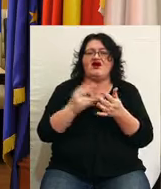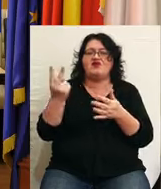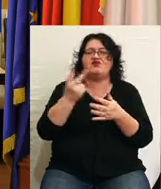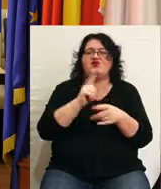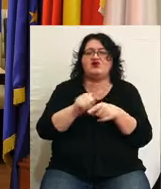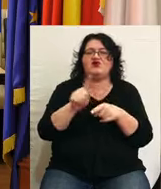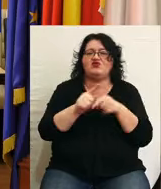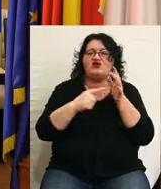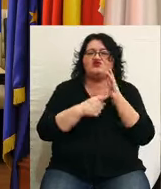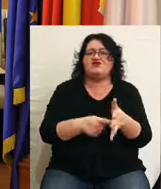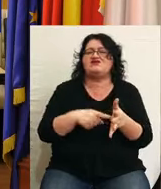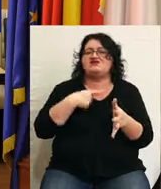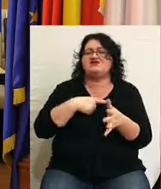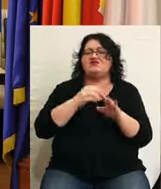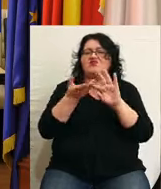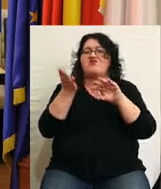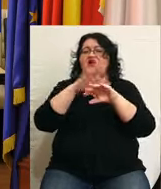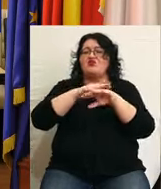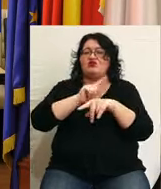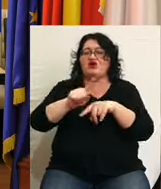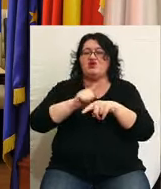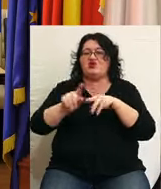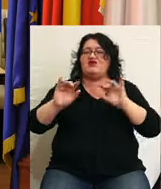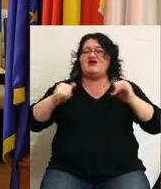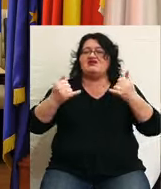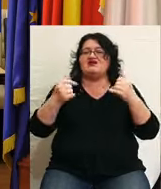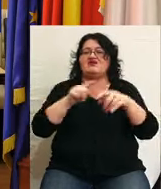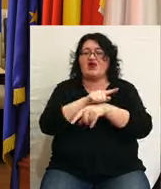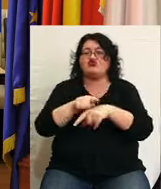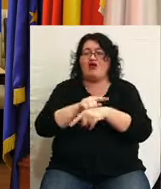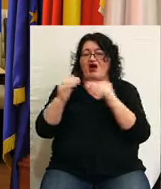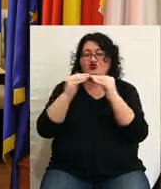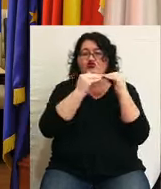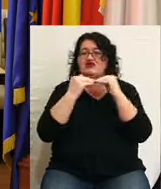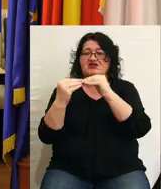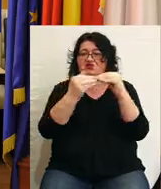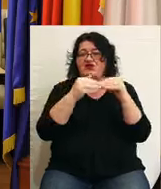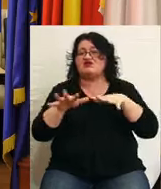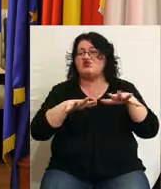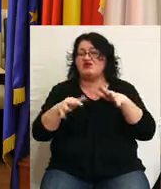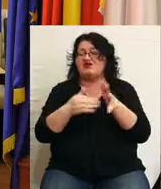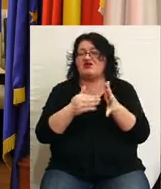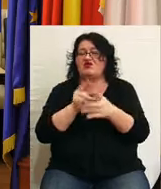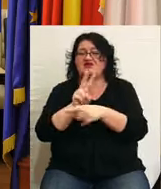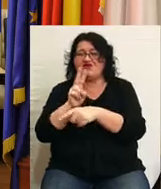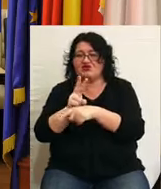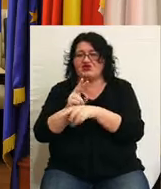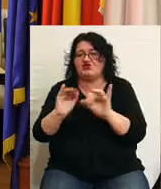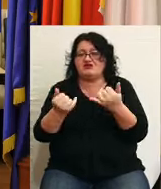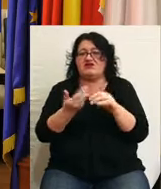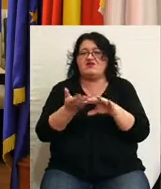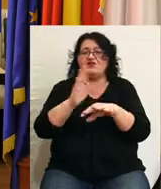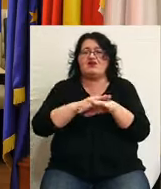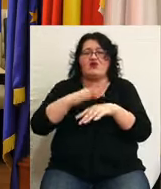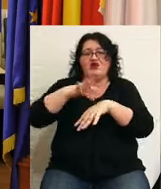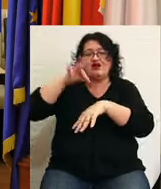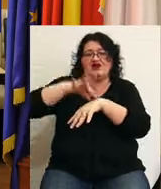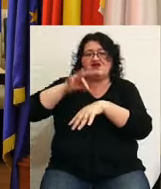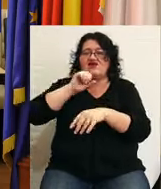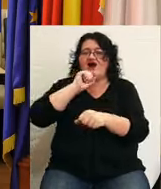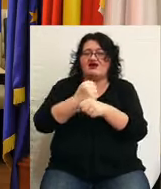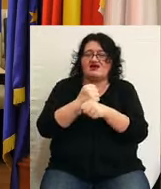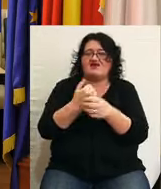se suprapune este o stare pe care trebuie să o gestionăm și trebuie să o gestionăm cu multă creativitate și